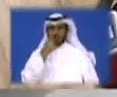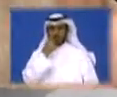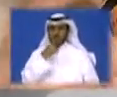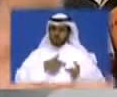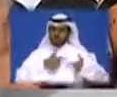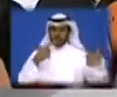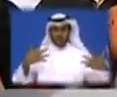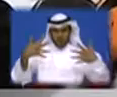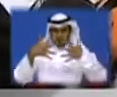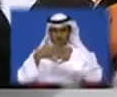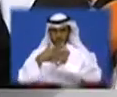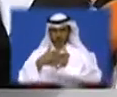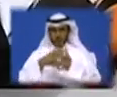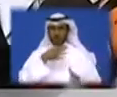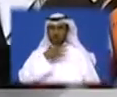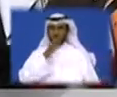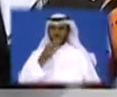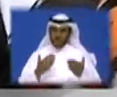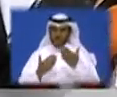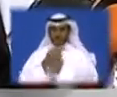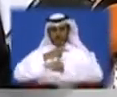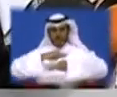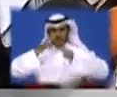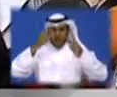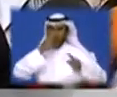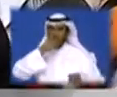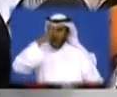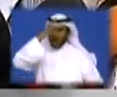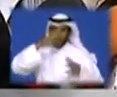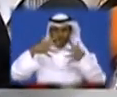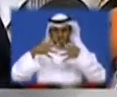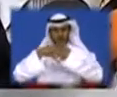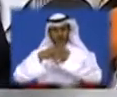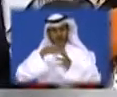الوضع العراقي الجديد وتتبعهم للأخبار العراقية. من طرفنا أيضا